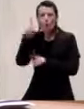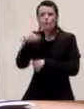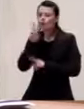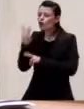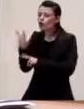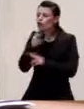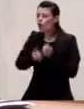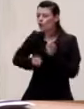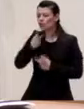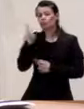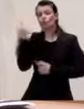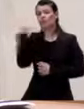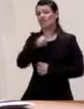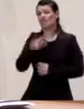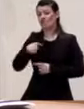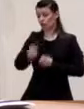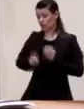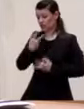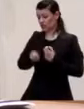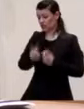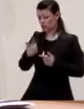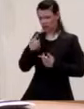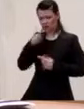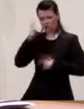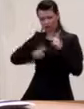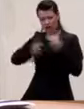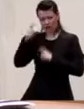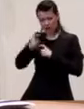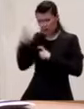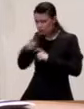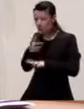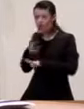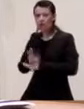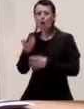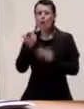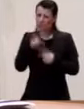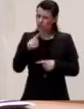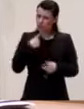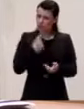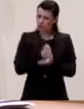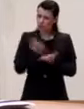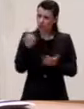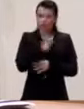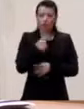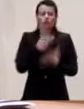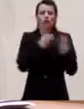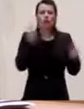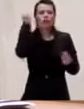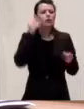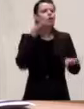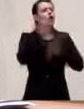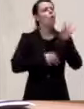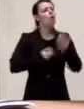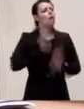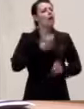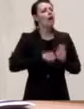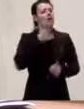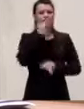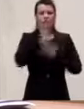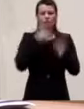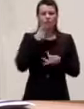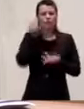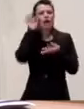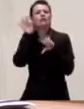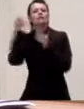Questo è importante perché molti confondono le cure palliative con la sedazione palliativa. Il passaggio